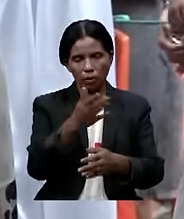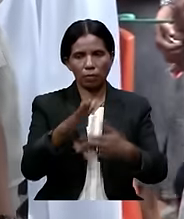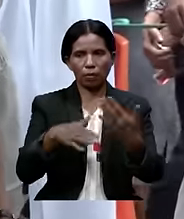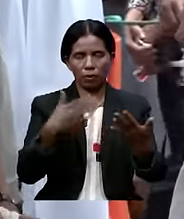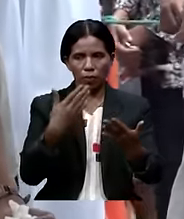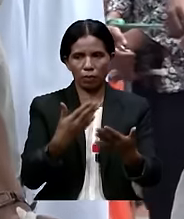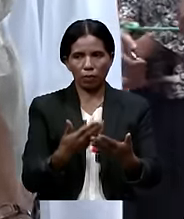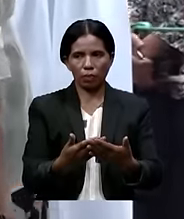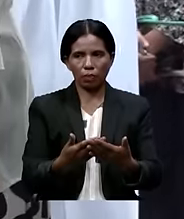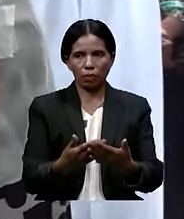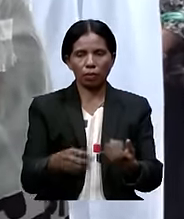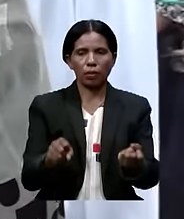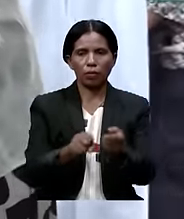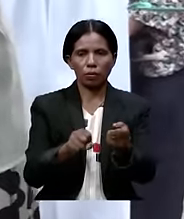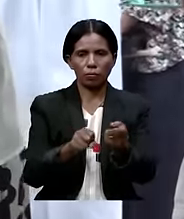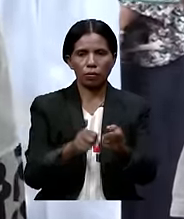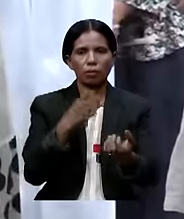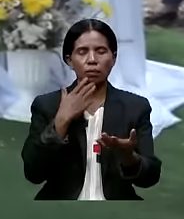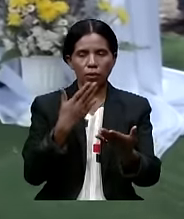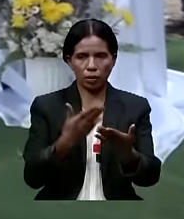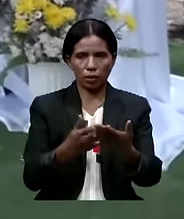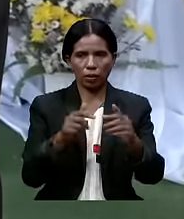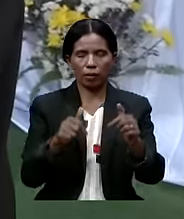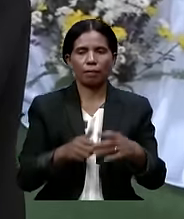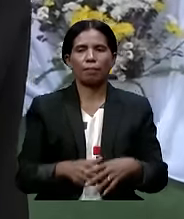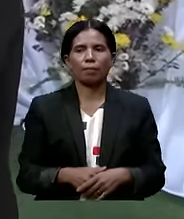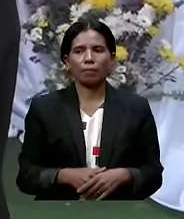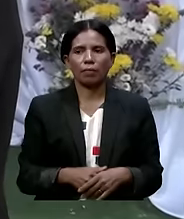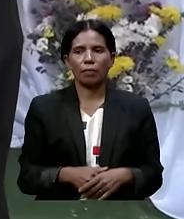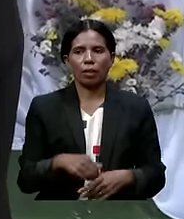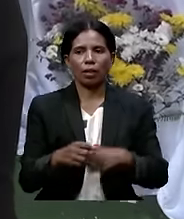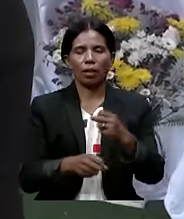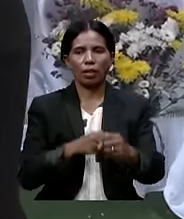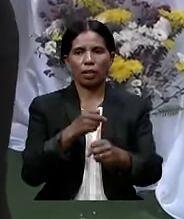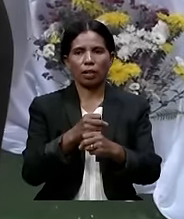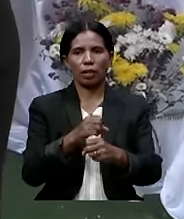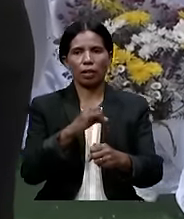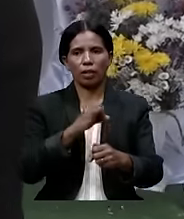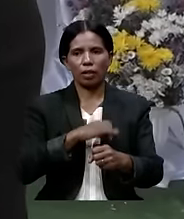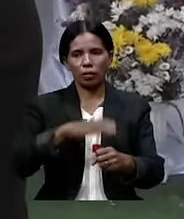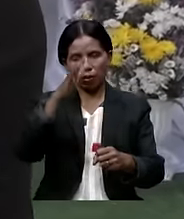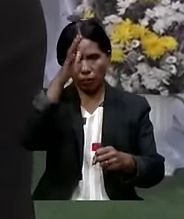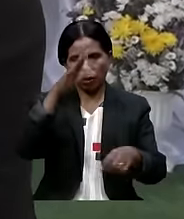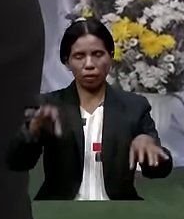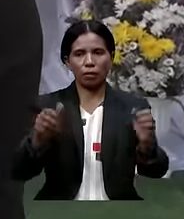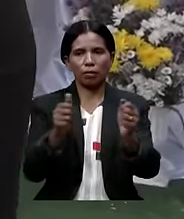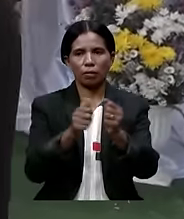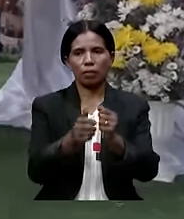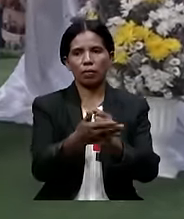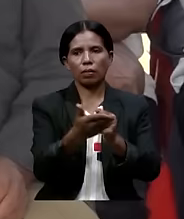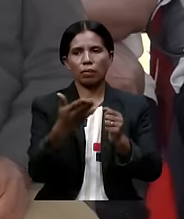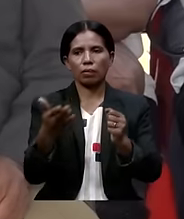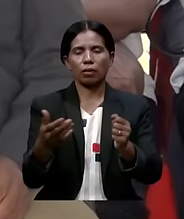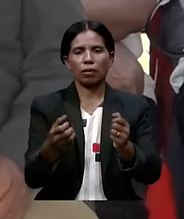Mosh, contribui para o sucesso Idané. E durante Tina Hirane Larang, Mahaus Hauni Amang Serviço Itabotsira Hakanek,